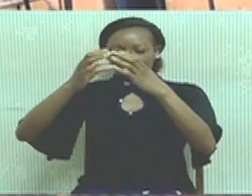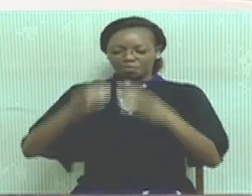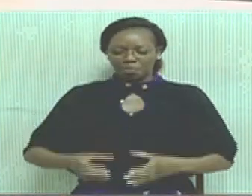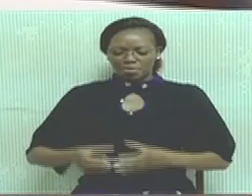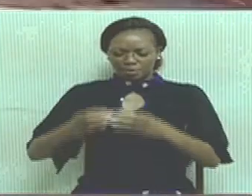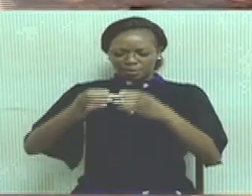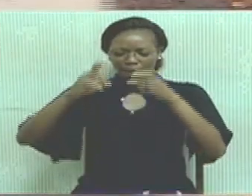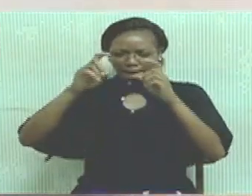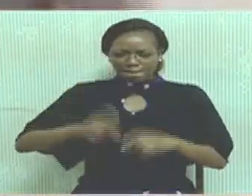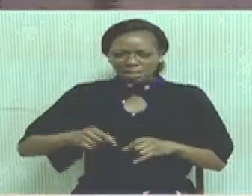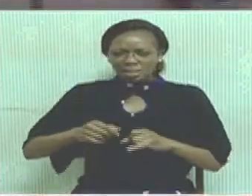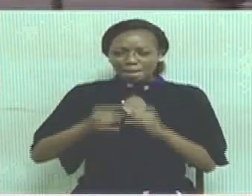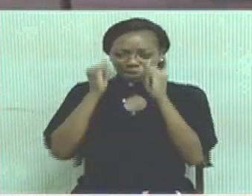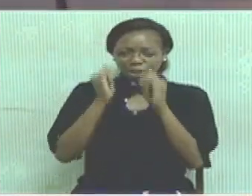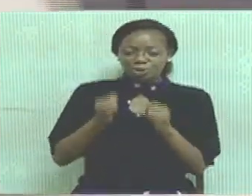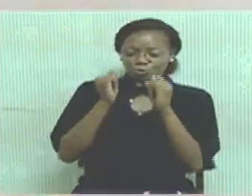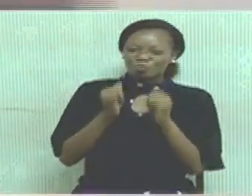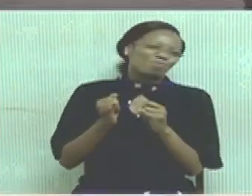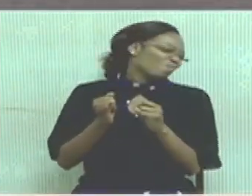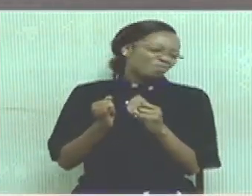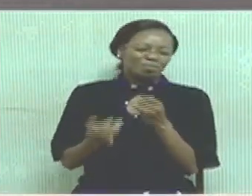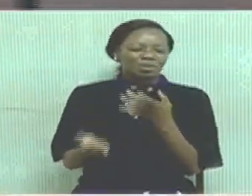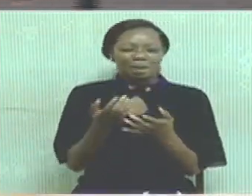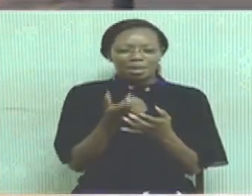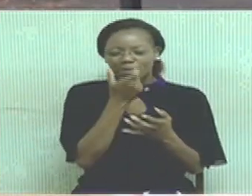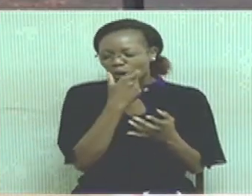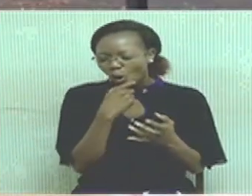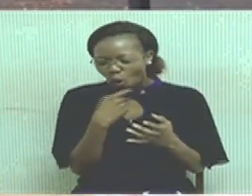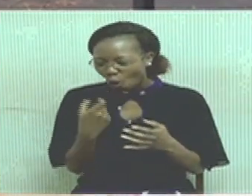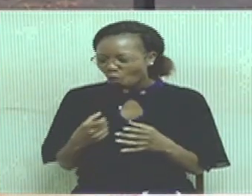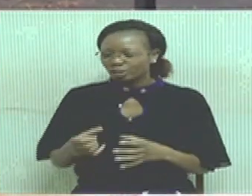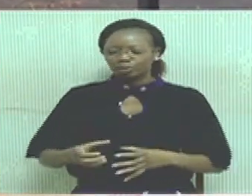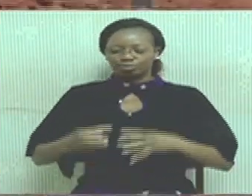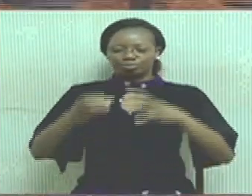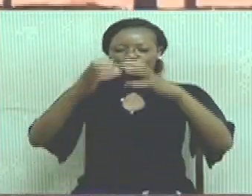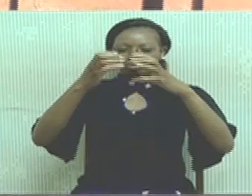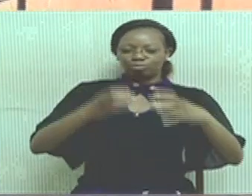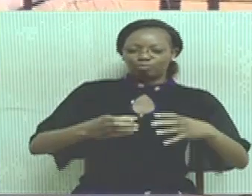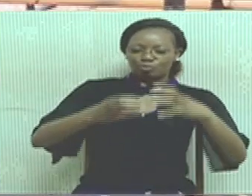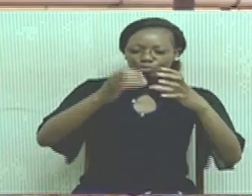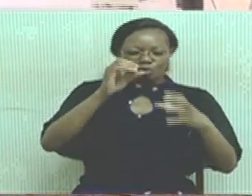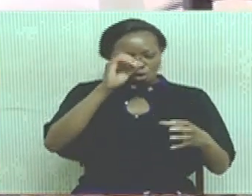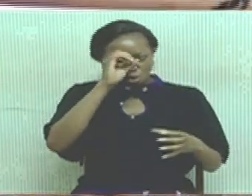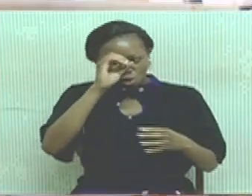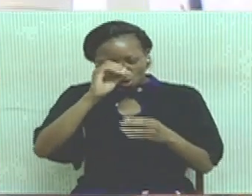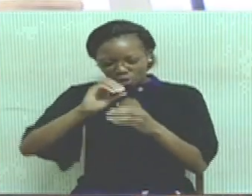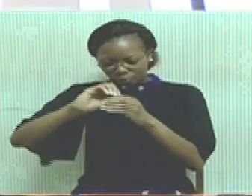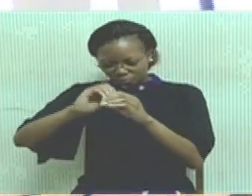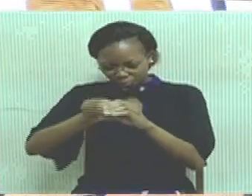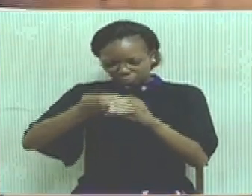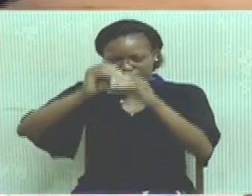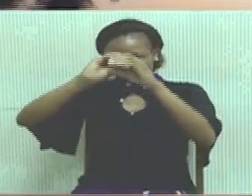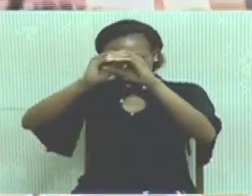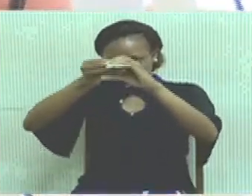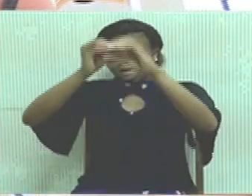mpya. Iwapo una pipes zile hutumii, unaweza kuzikweza juu na kutoboa mashimo ya